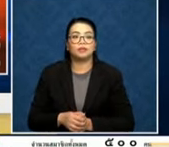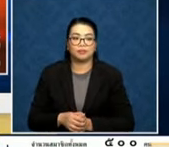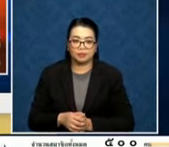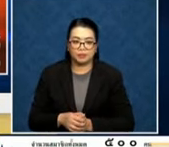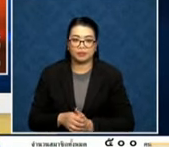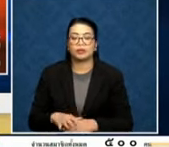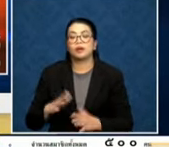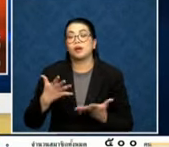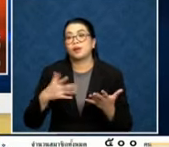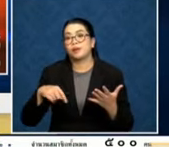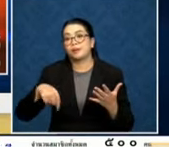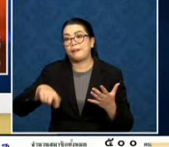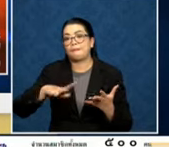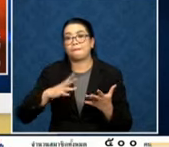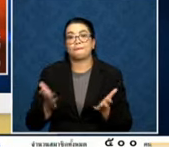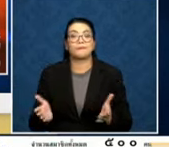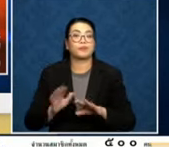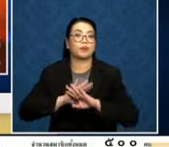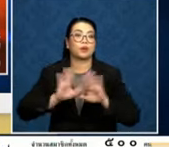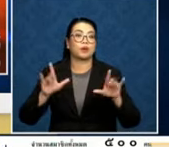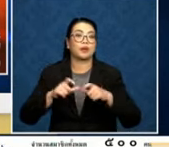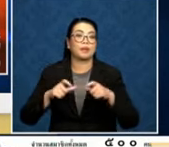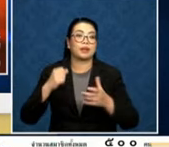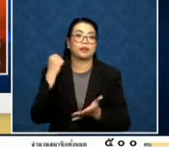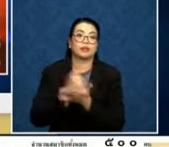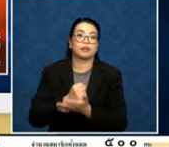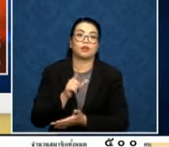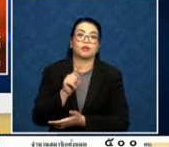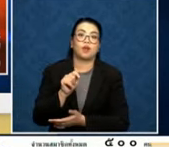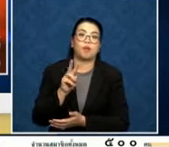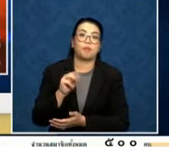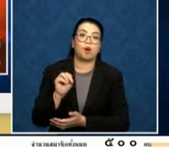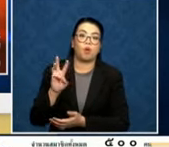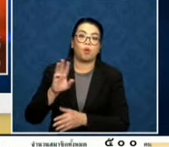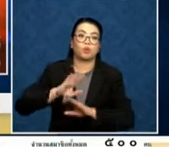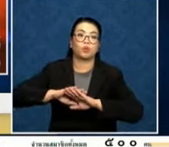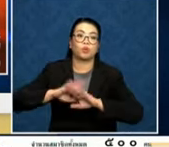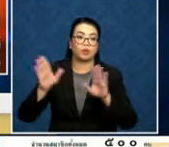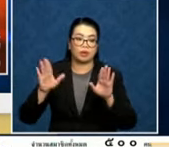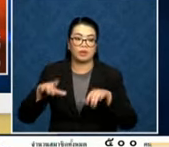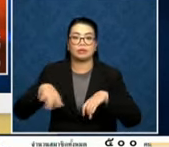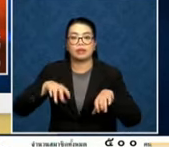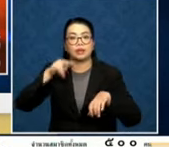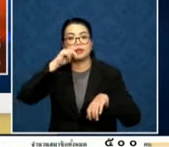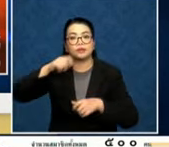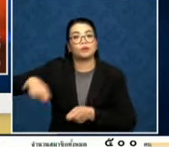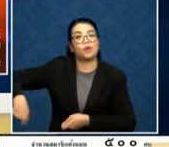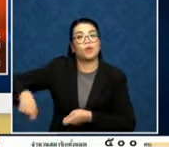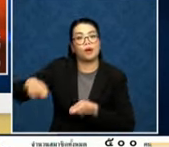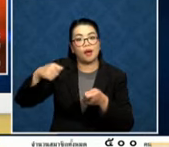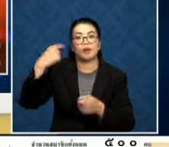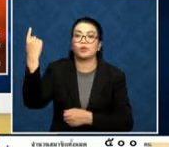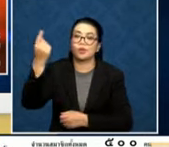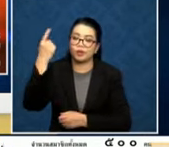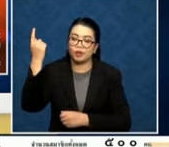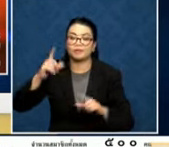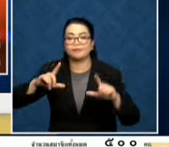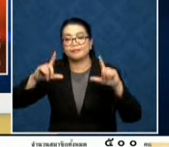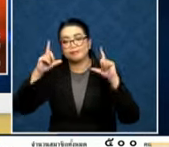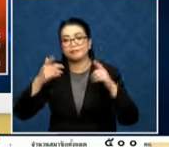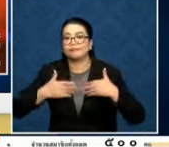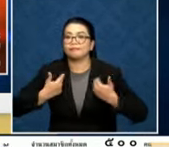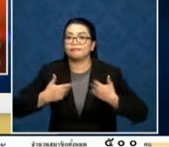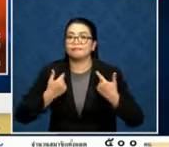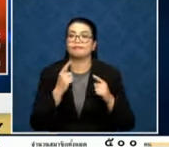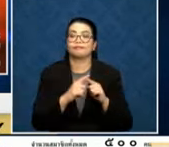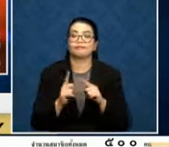ในภูมิภาคนะครับการยกเลิกบัตรตม 6ก็ดีนะครับรวมถึงการจัดมหาสงกรานต์ที่ผ่านมาครับทำให้การที่